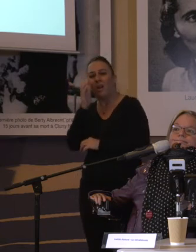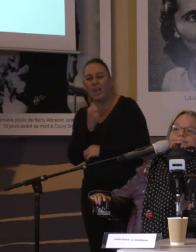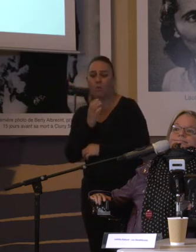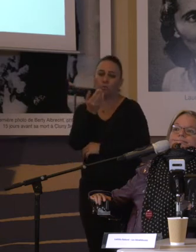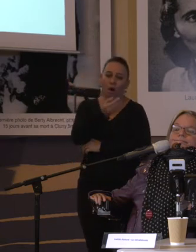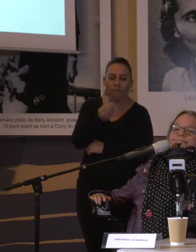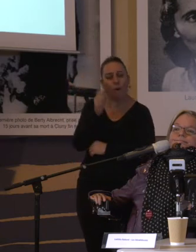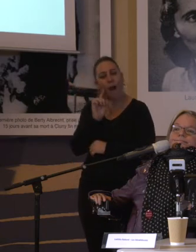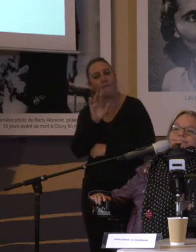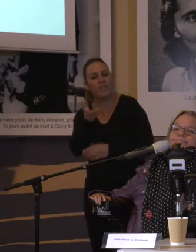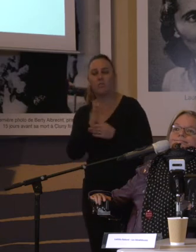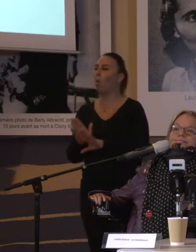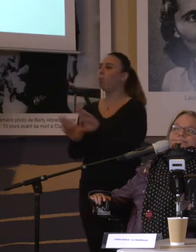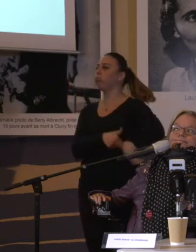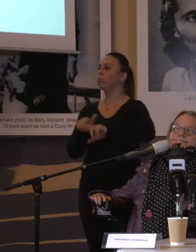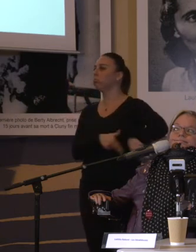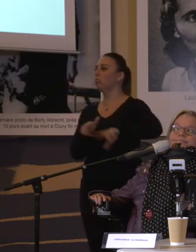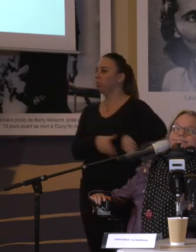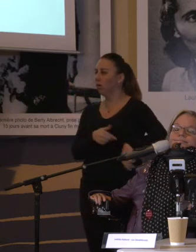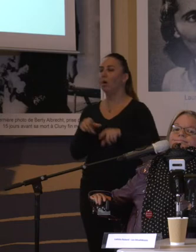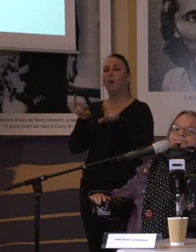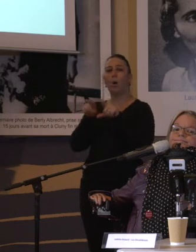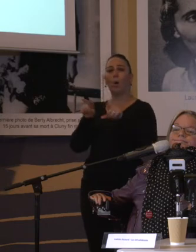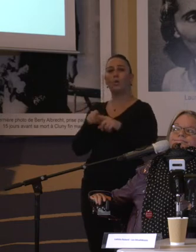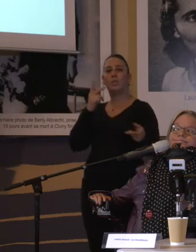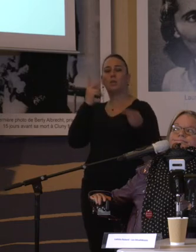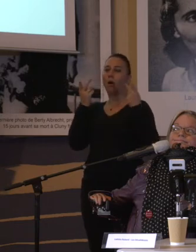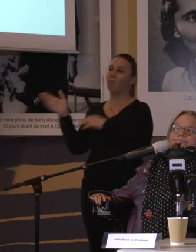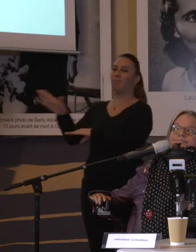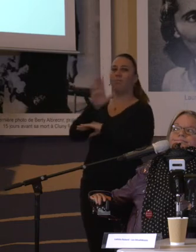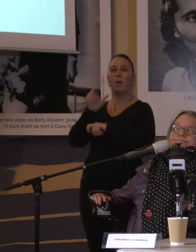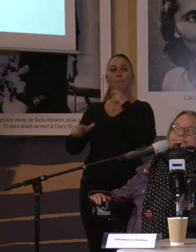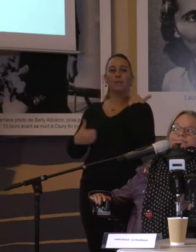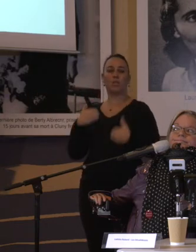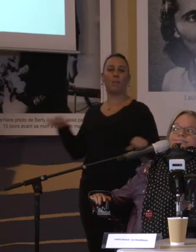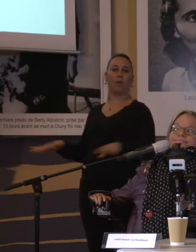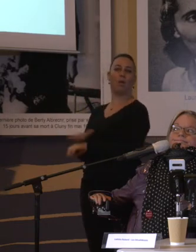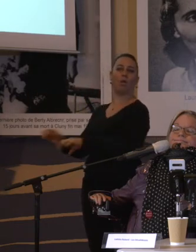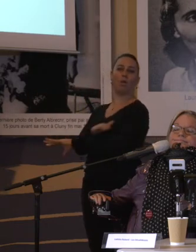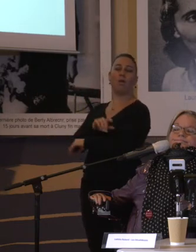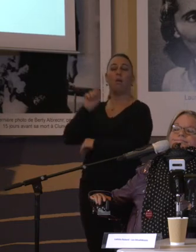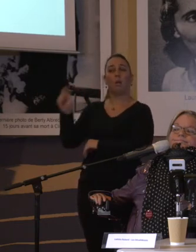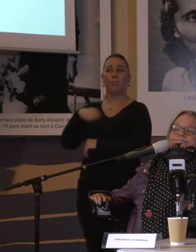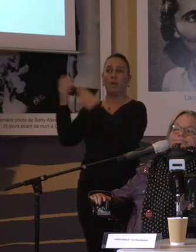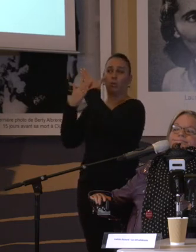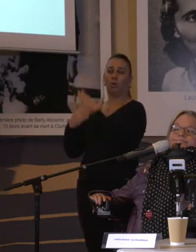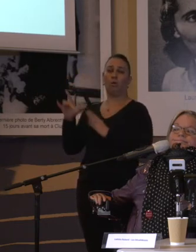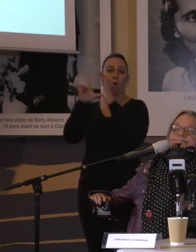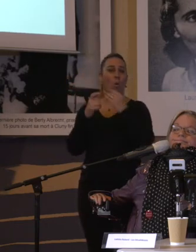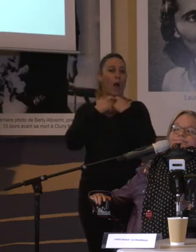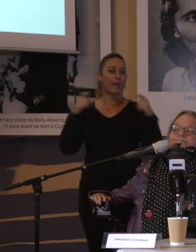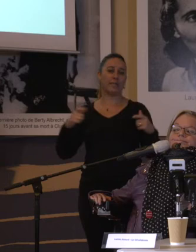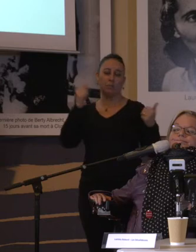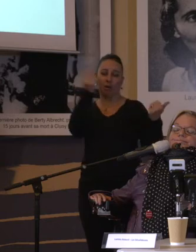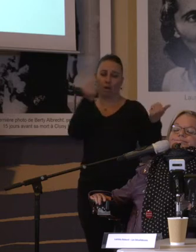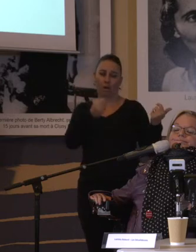enfants. Questionne aussi la participation et la visibilité des personnes handicapées. Il dénonce bien sûr les dernières lois sur l'accessibilité